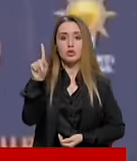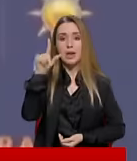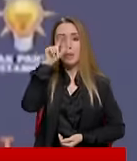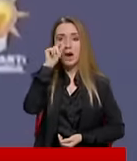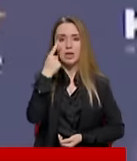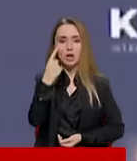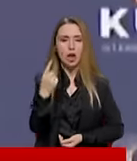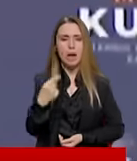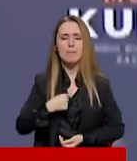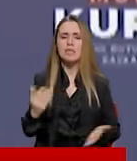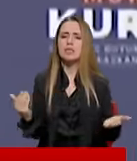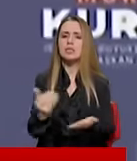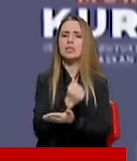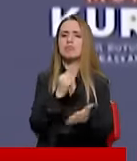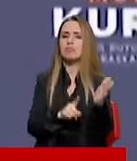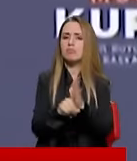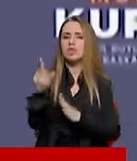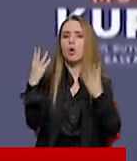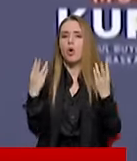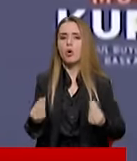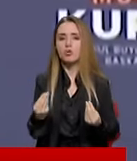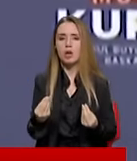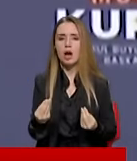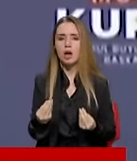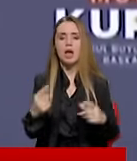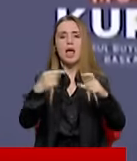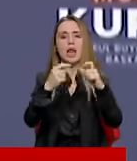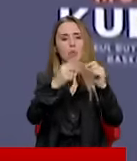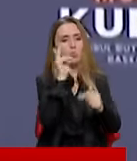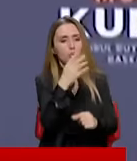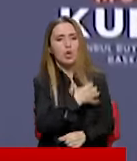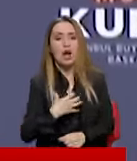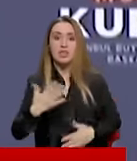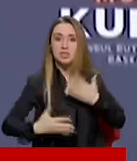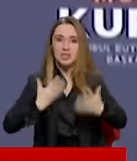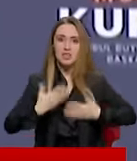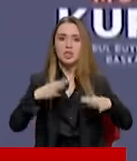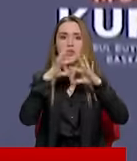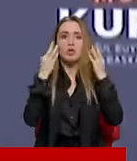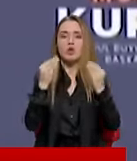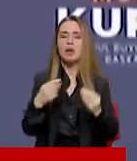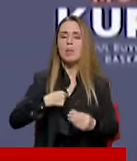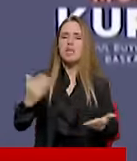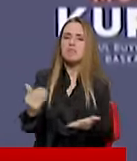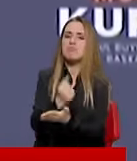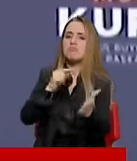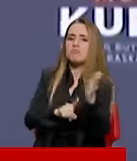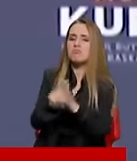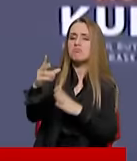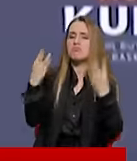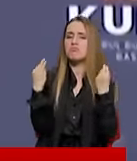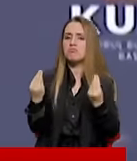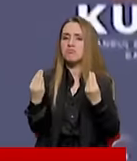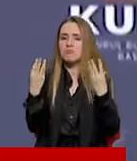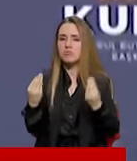Mart'ta öyle bir zafer kazanacağız ki Eren Bülbül'ün annesini sevindireceği bir zafer kazanacağız